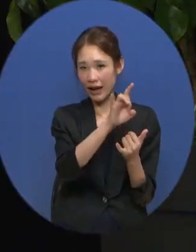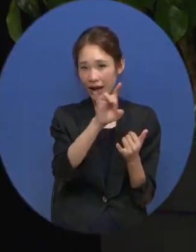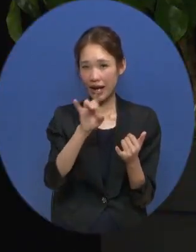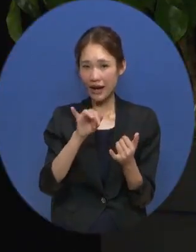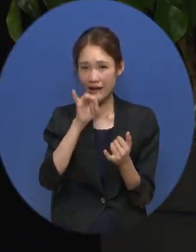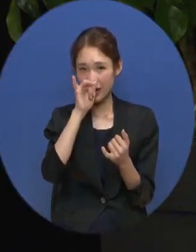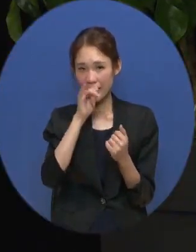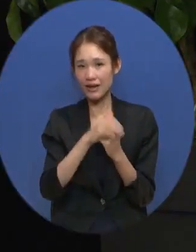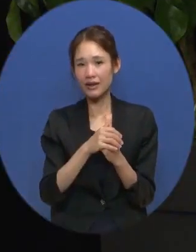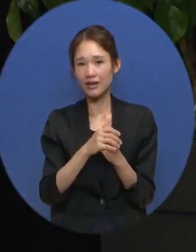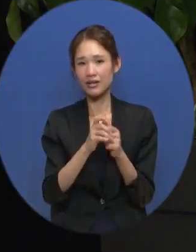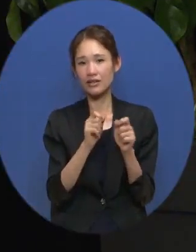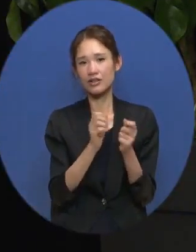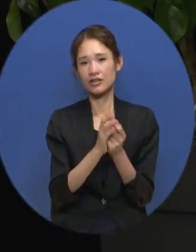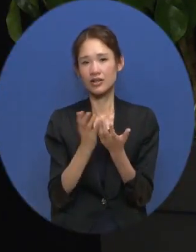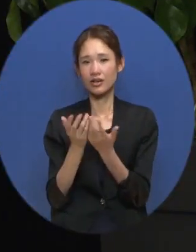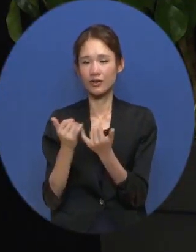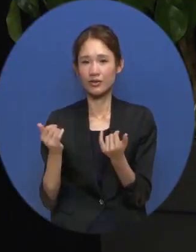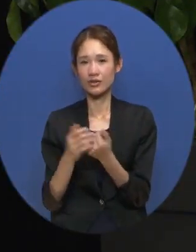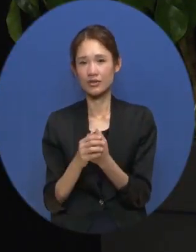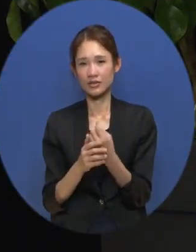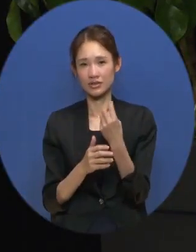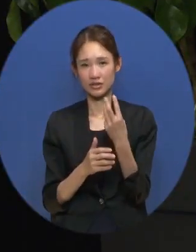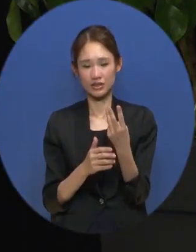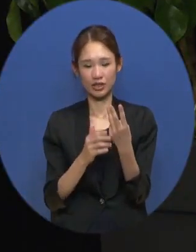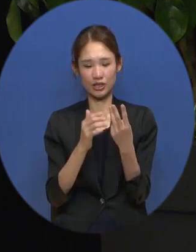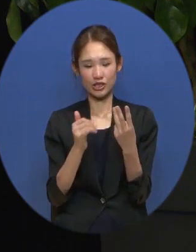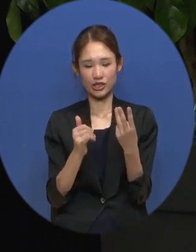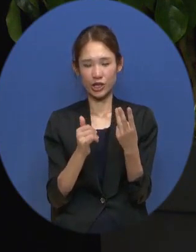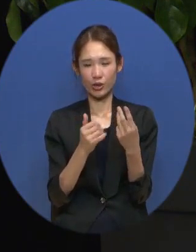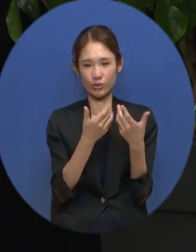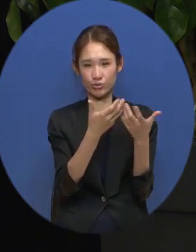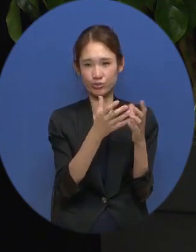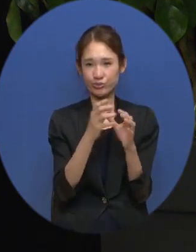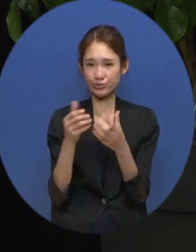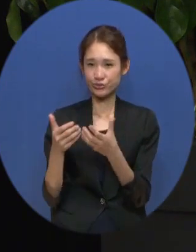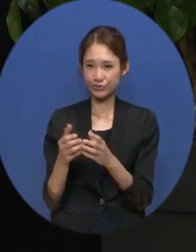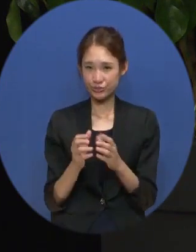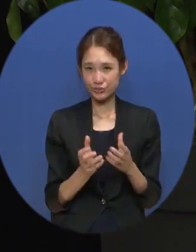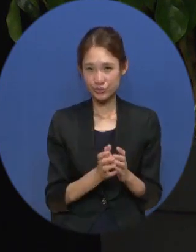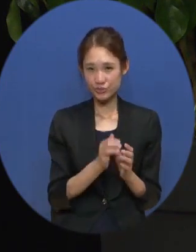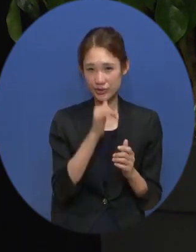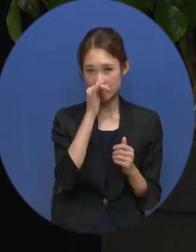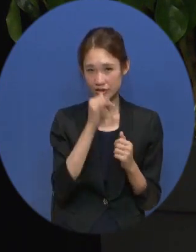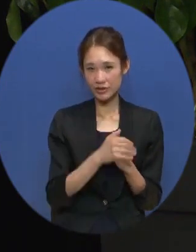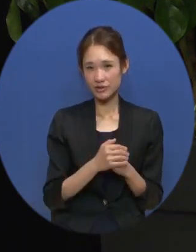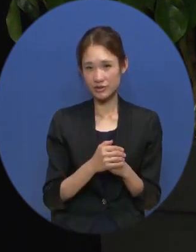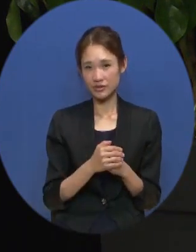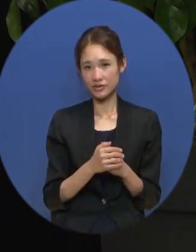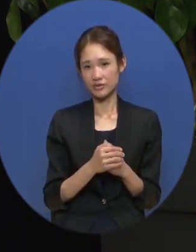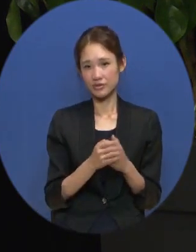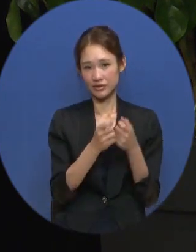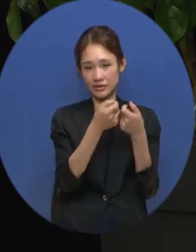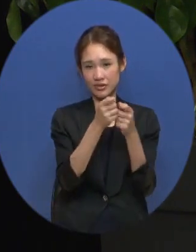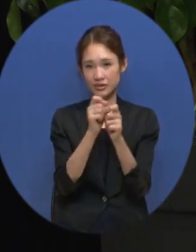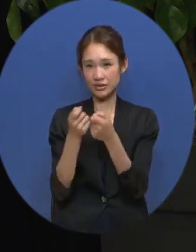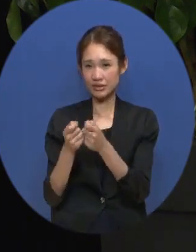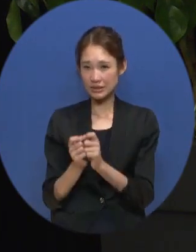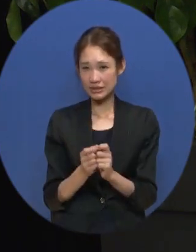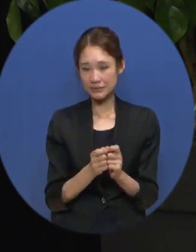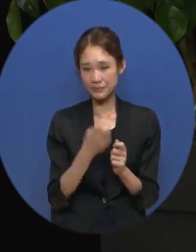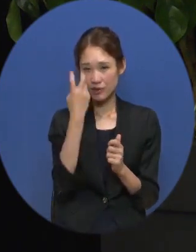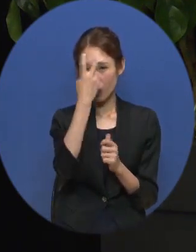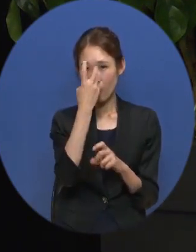그랬는데요. 네. 그 일단은 팀원들이 크게 이렇게 세 분들이 계셔서 네. 그분들이 다 팀원들을 다